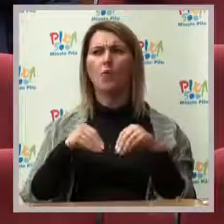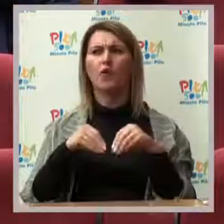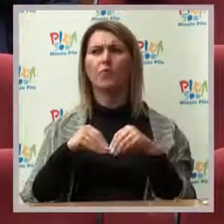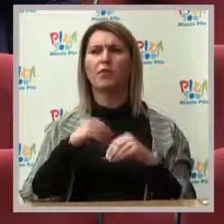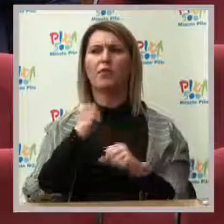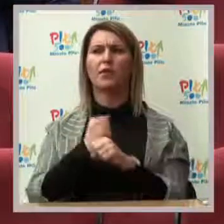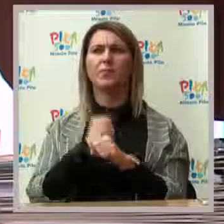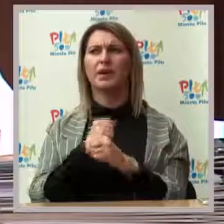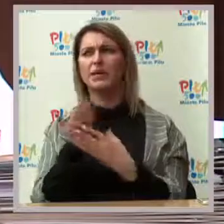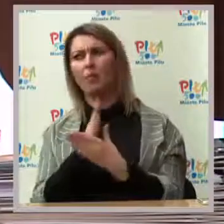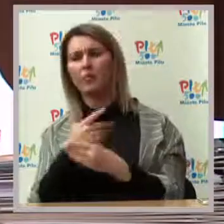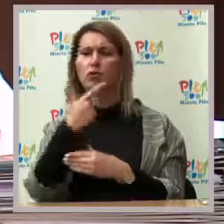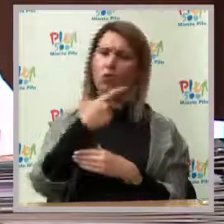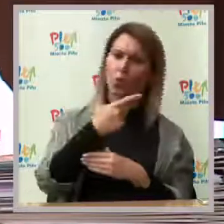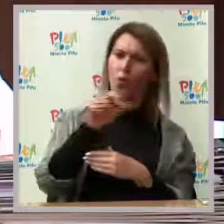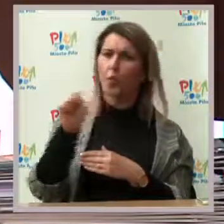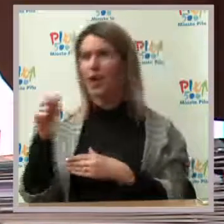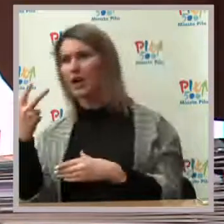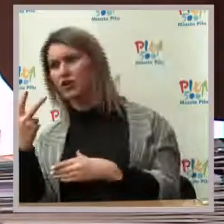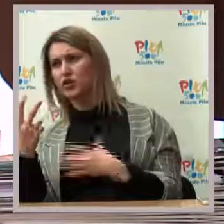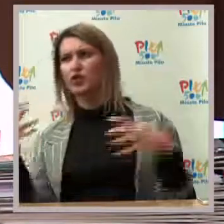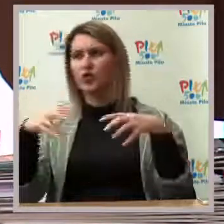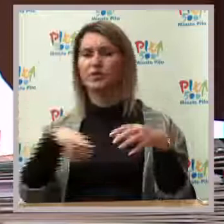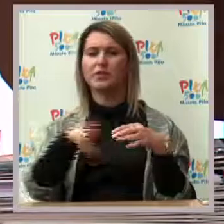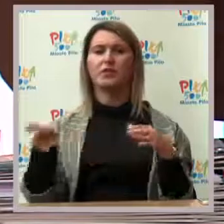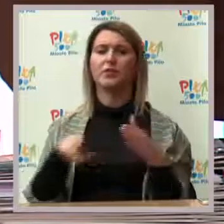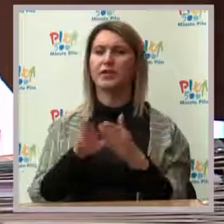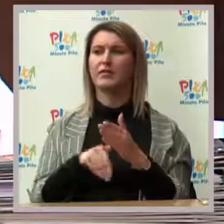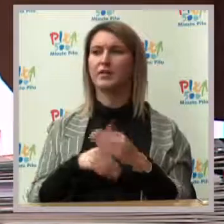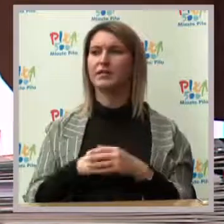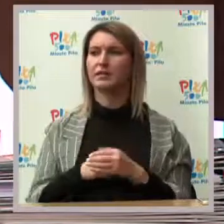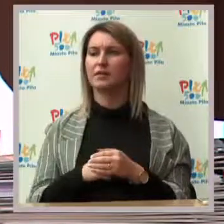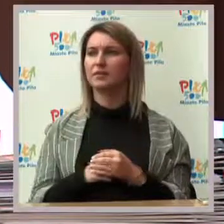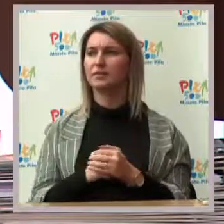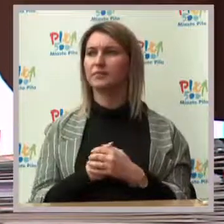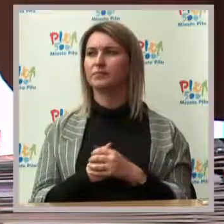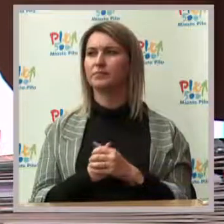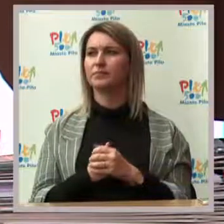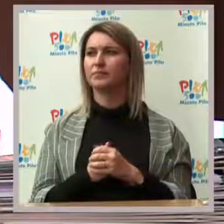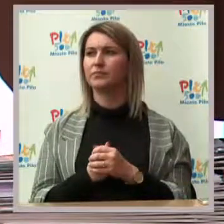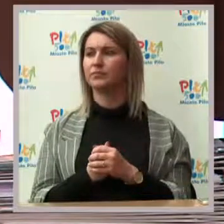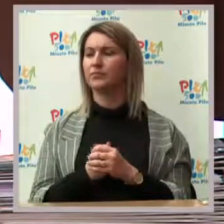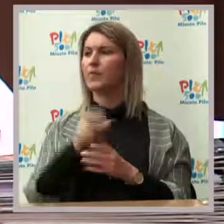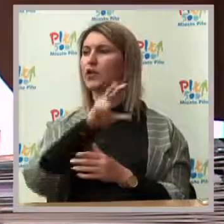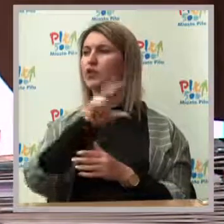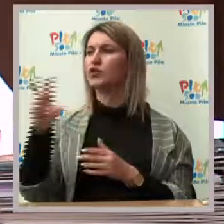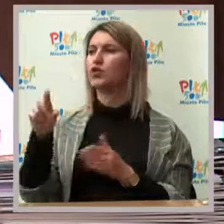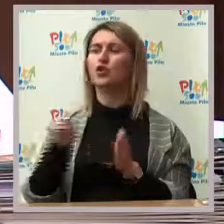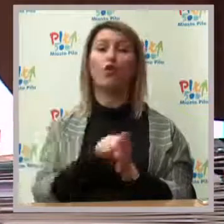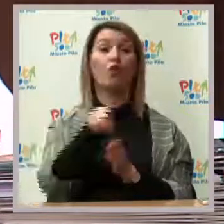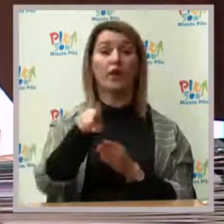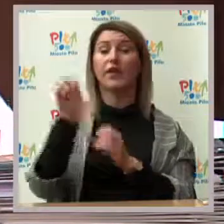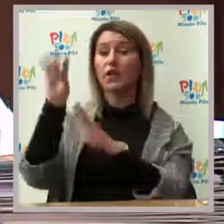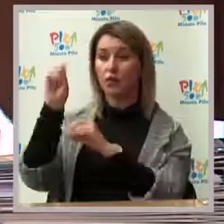działaniach pomiędzy drugą a trzecią sesją Rady Miasta Piły, druk numer 21. Czy do przesłanej